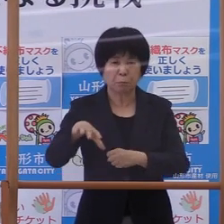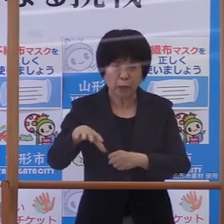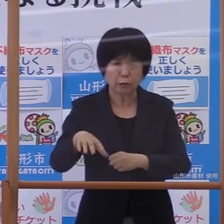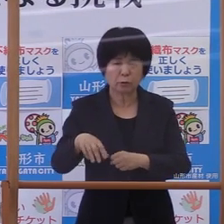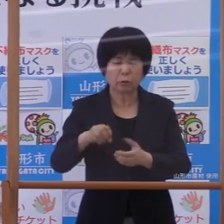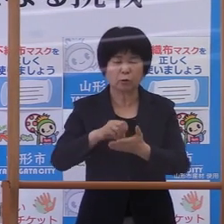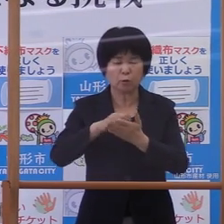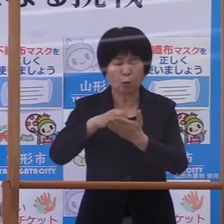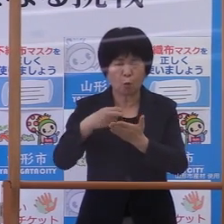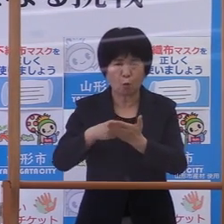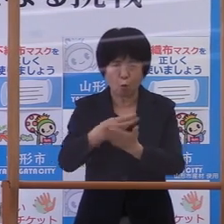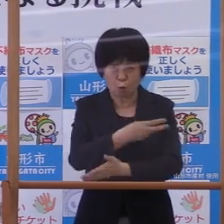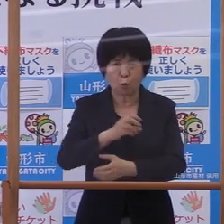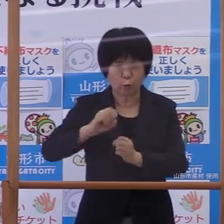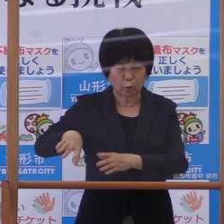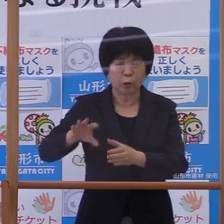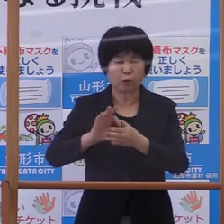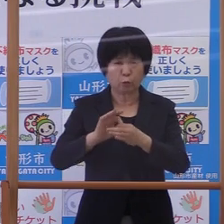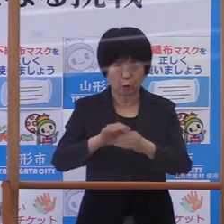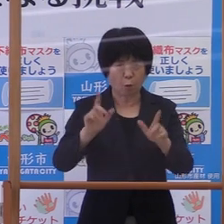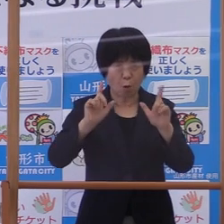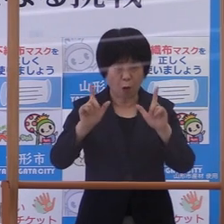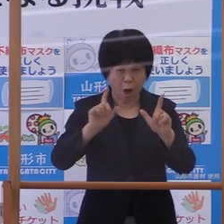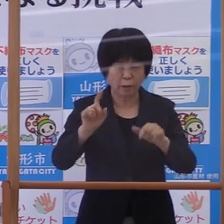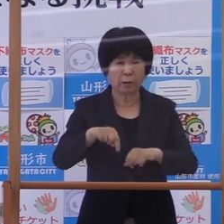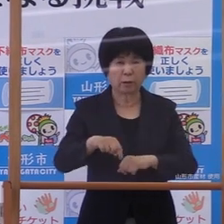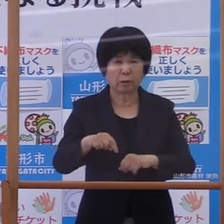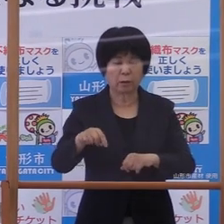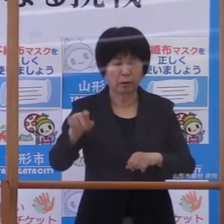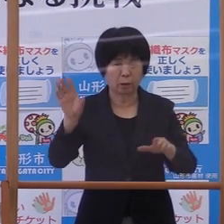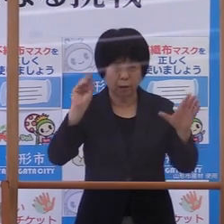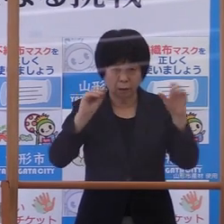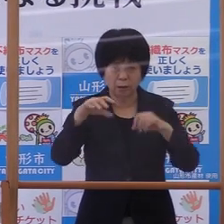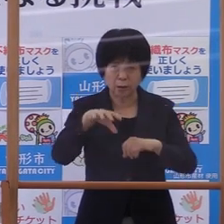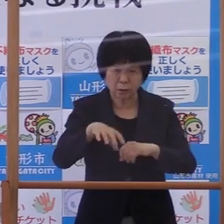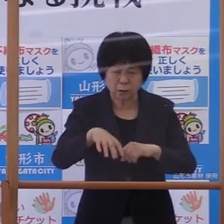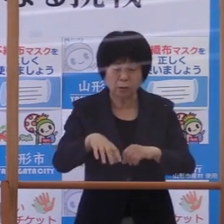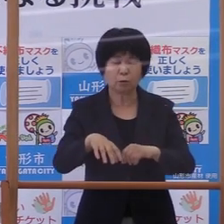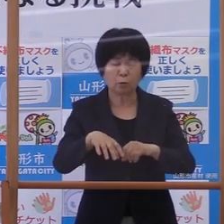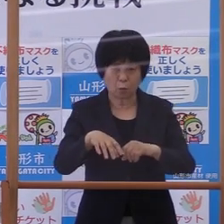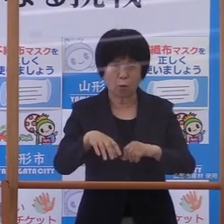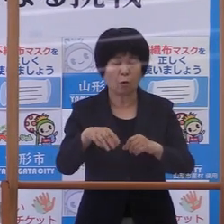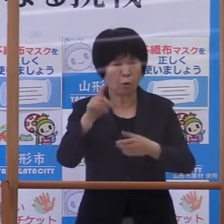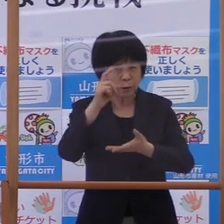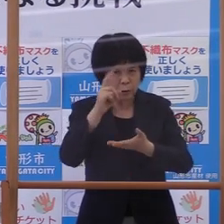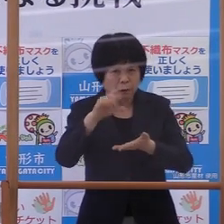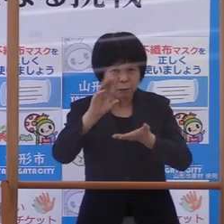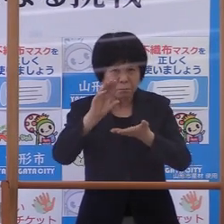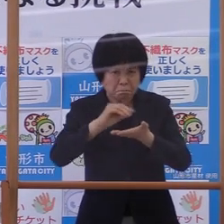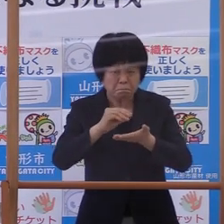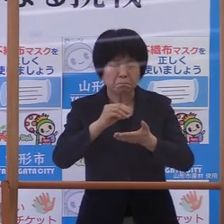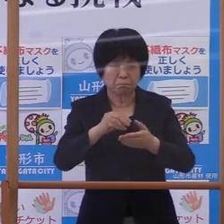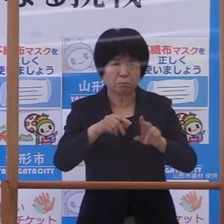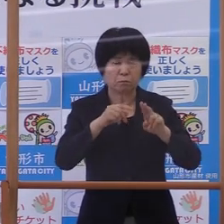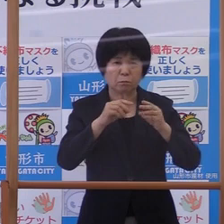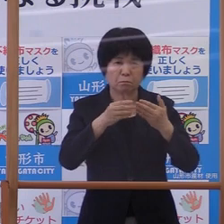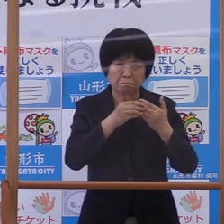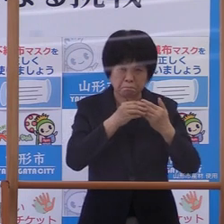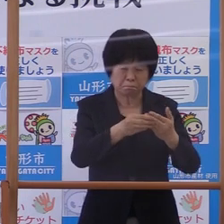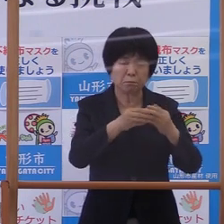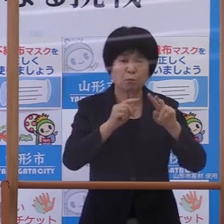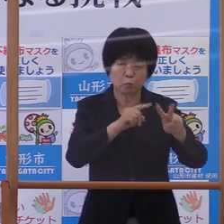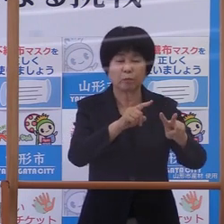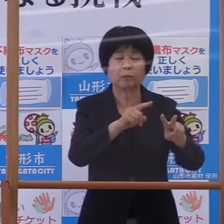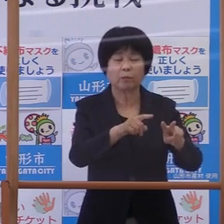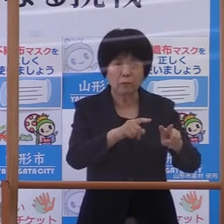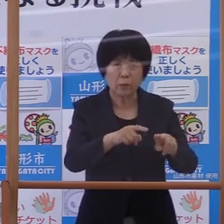投棄等についても LINE で位置情報や損傷箇所の写真を添付し簡単に通報できるようにすることで、通